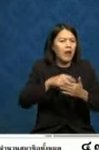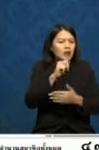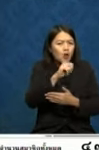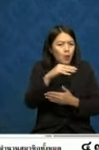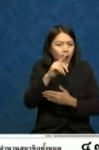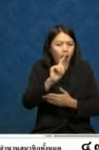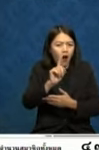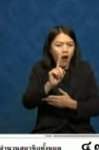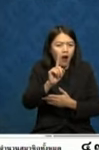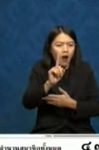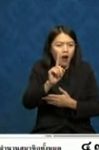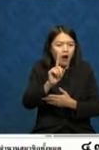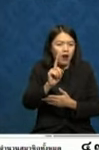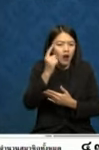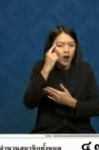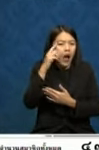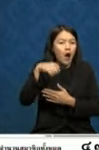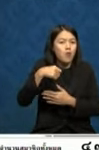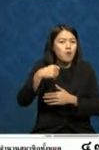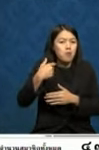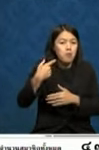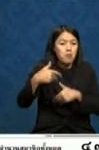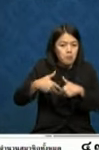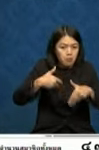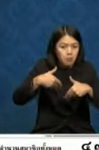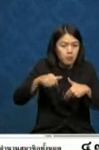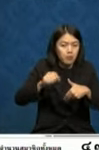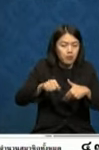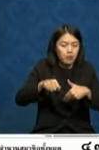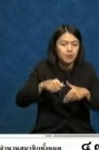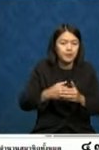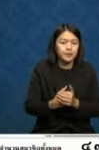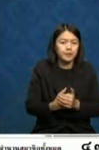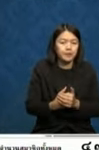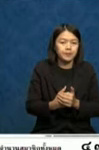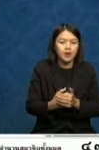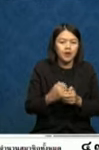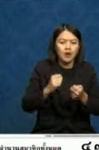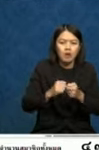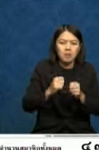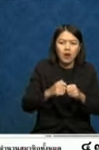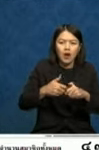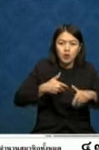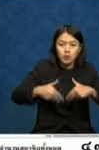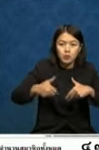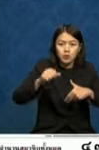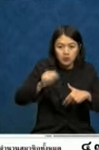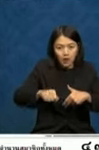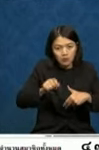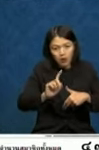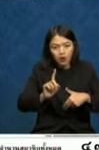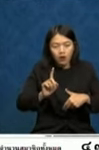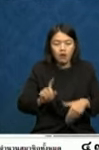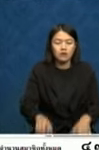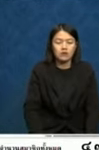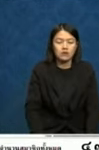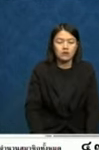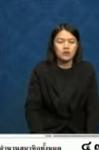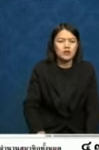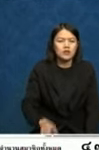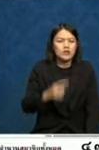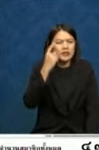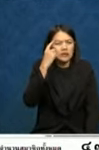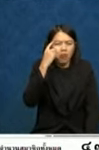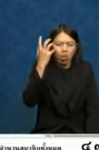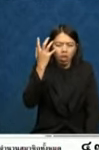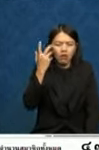อะนโยบายที่มาจากประชาชนหรือเปล่านโยบายที่มาจากปัญหาของชาวบ้านหรือไม่นะครับถ้าคิดไม่